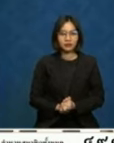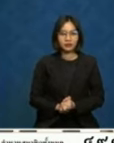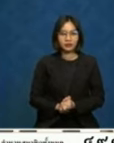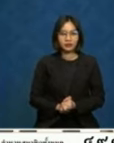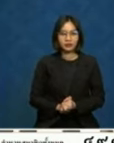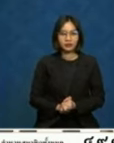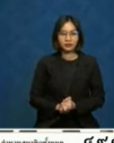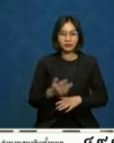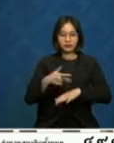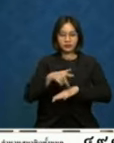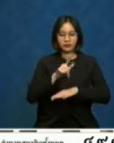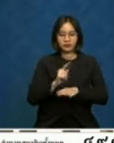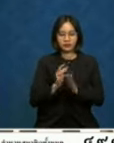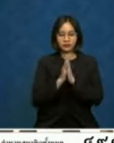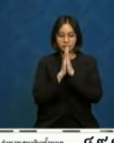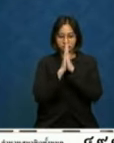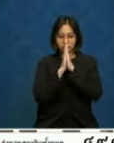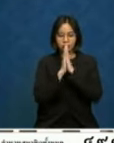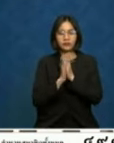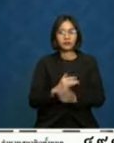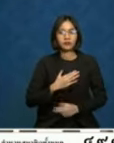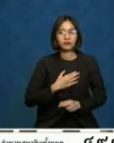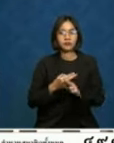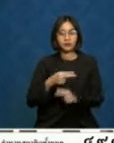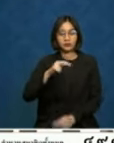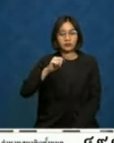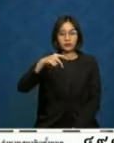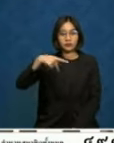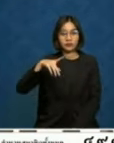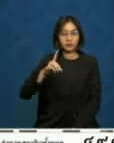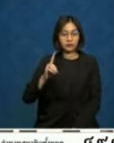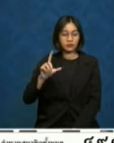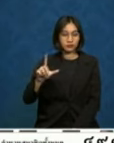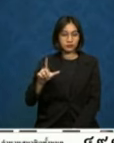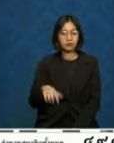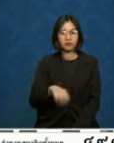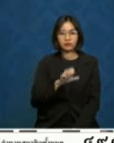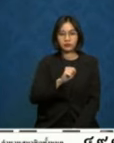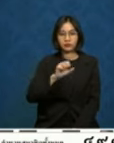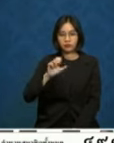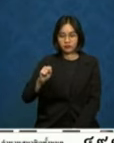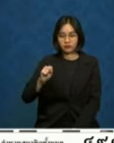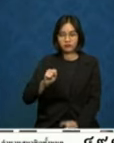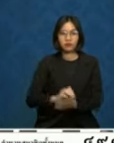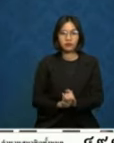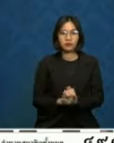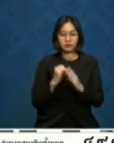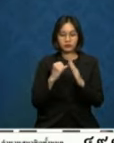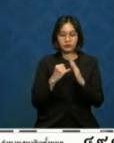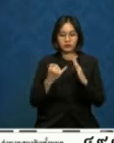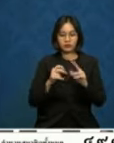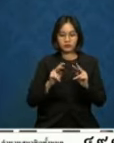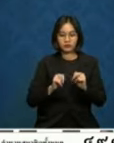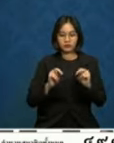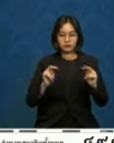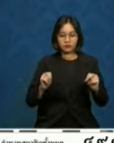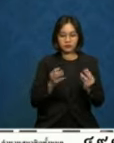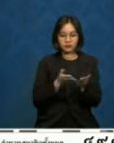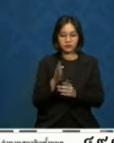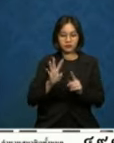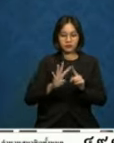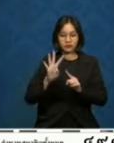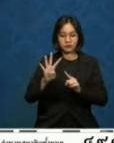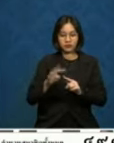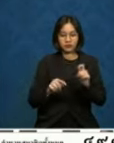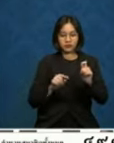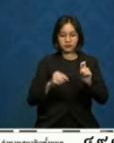เรียนท่านประธานสภาที่เคารพผมนพดลทิพยชนผู้แทนราษฎรจากพี่น้องชาวจังหวัดนนทบุรีเขต4อำเภอป